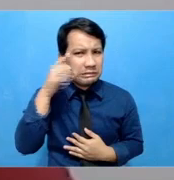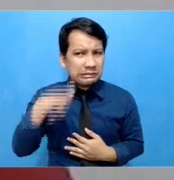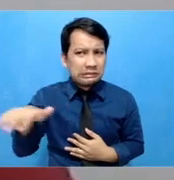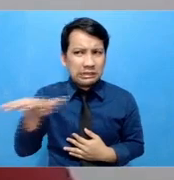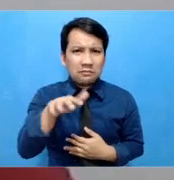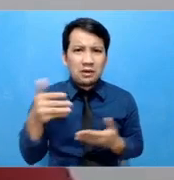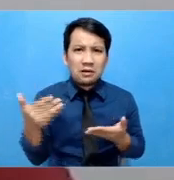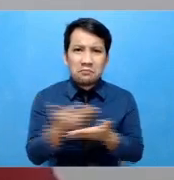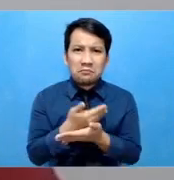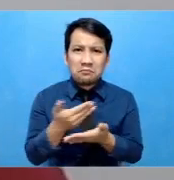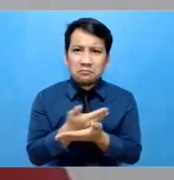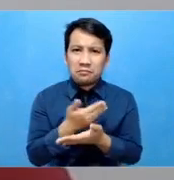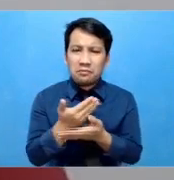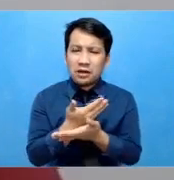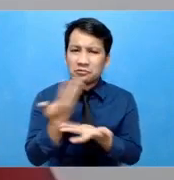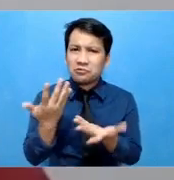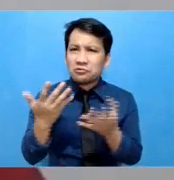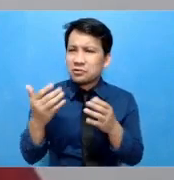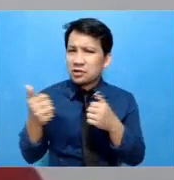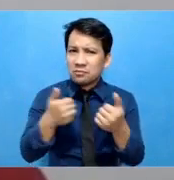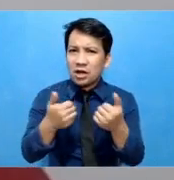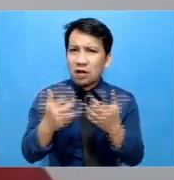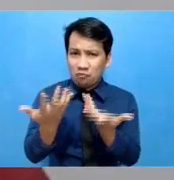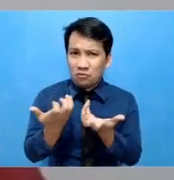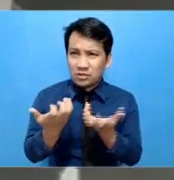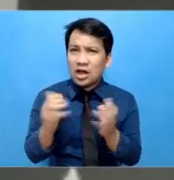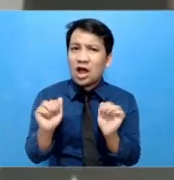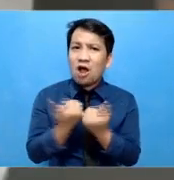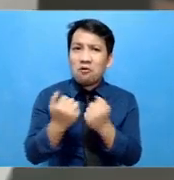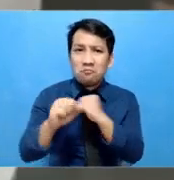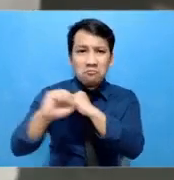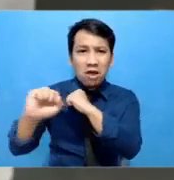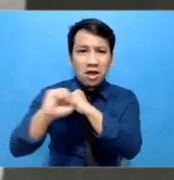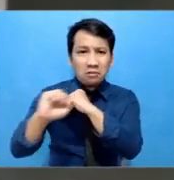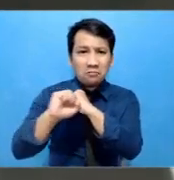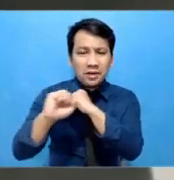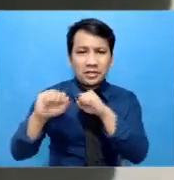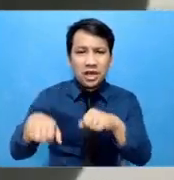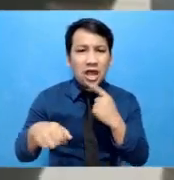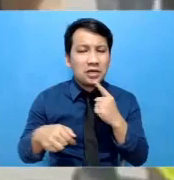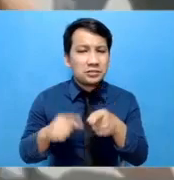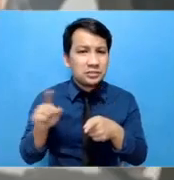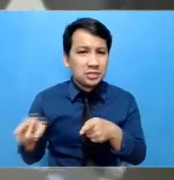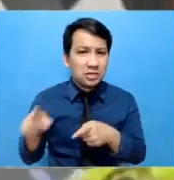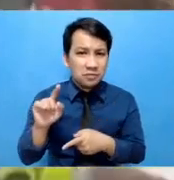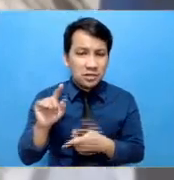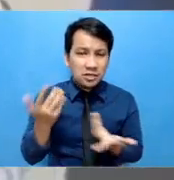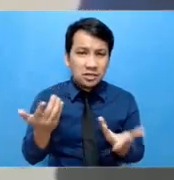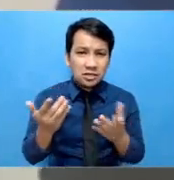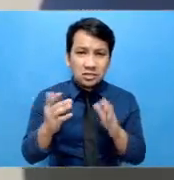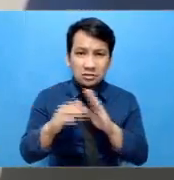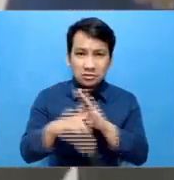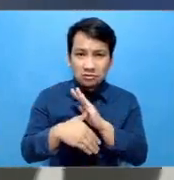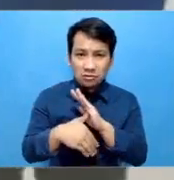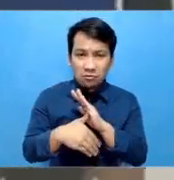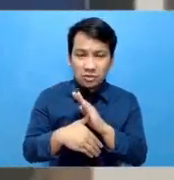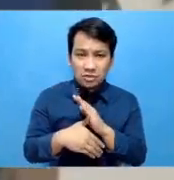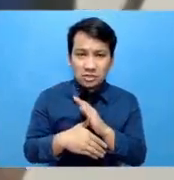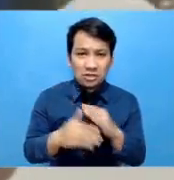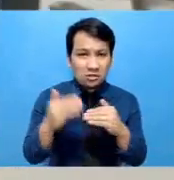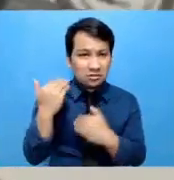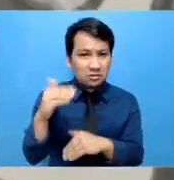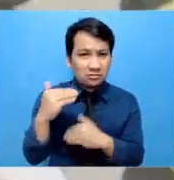bago at kakaibang paraan para mangampanya ngayong pandemya. Lalo na't sabi ng COMELEC, nalilimitahan ang house-to-house at face-to-face